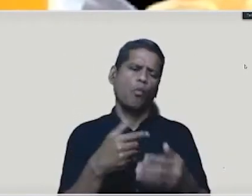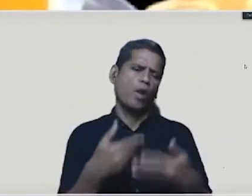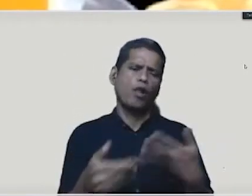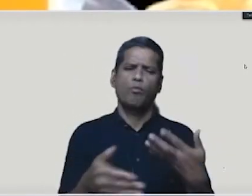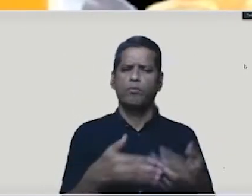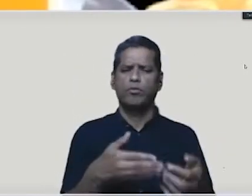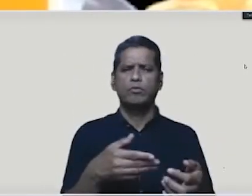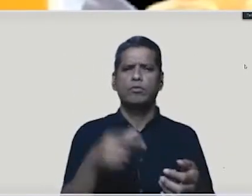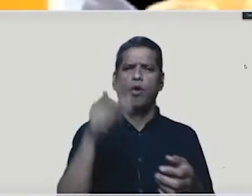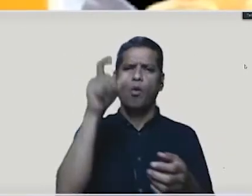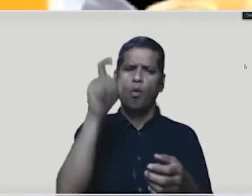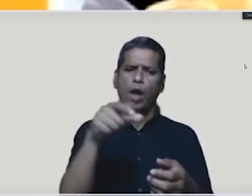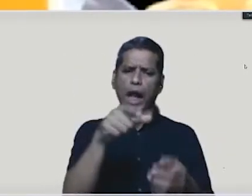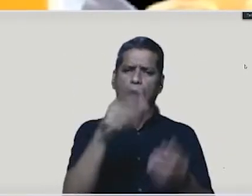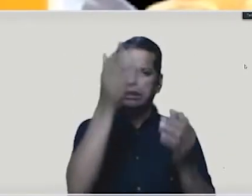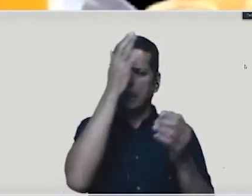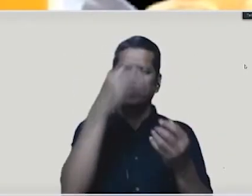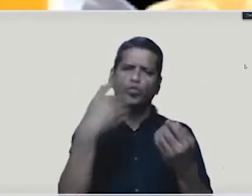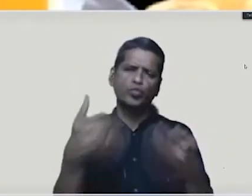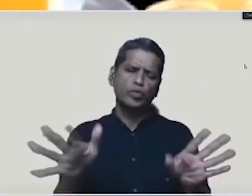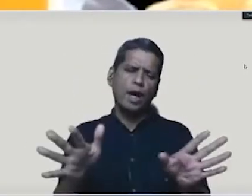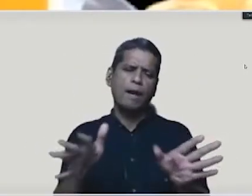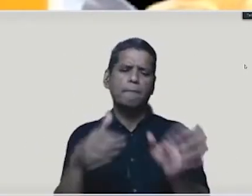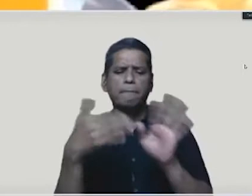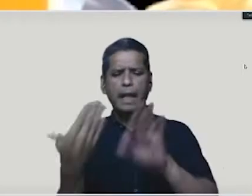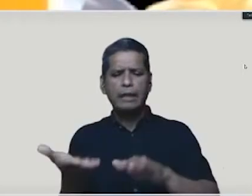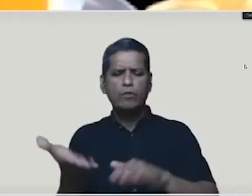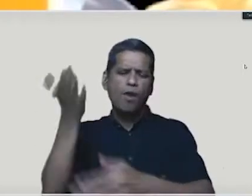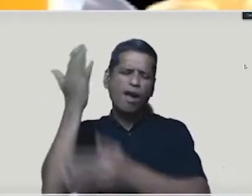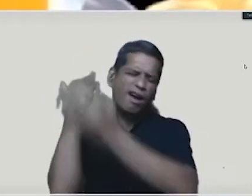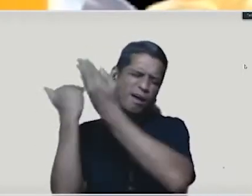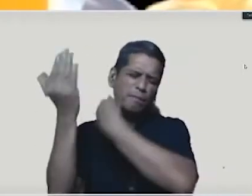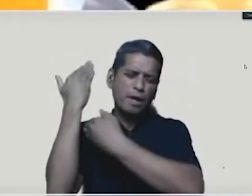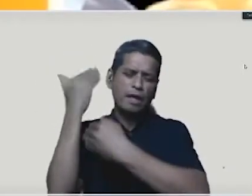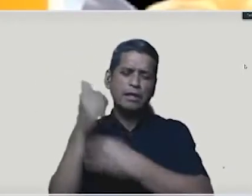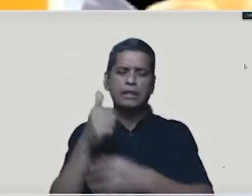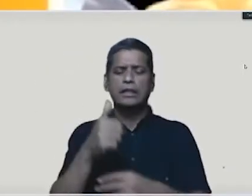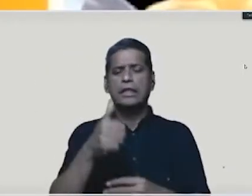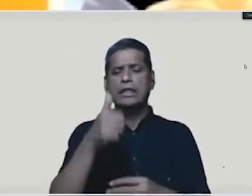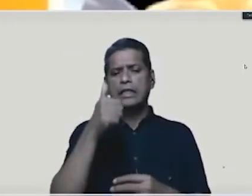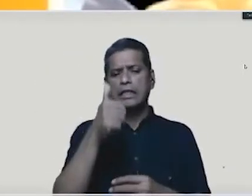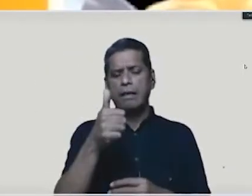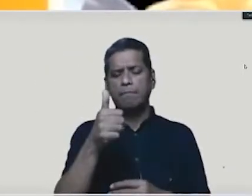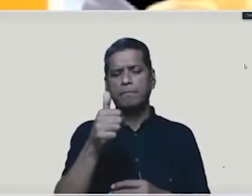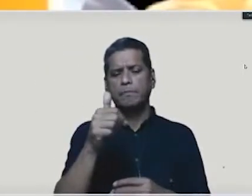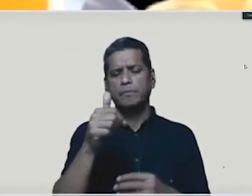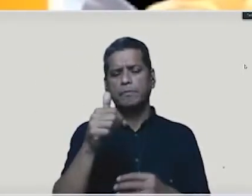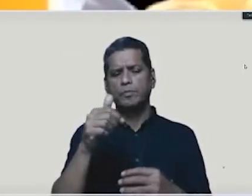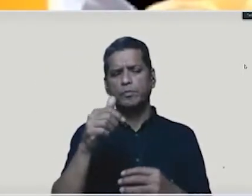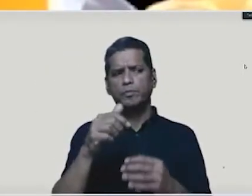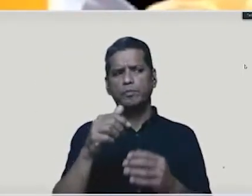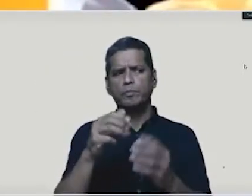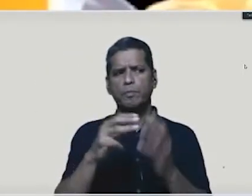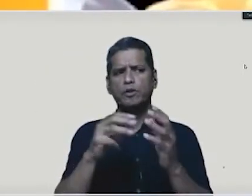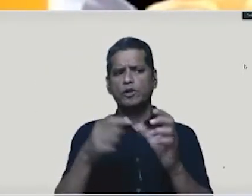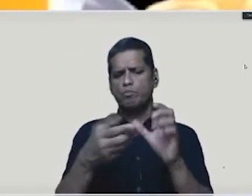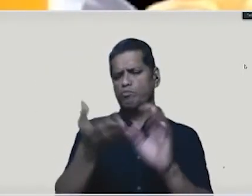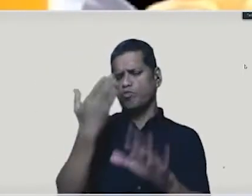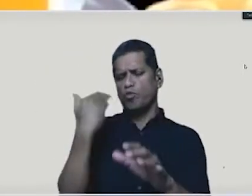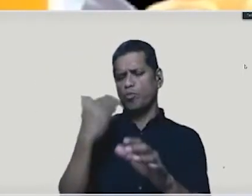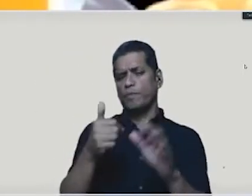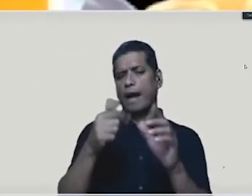abad yang ke 600 sebelum masehi tetapi peninggalan-peninggalannya sangat mengagumkan